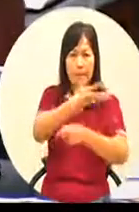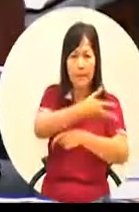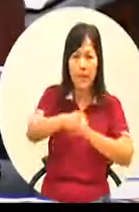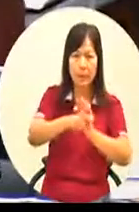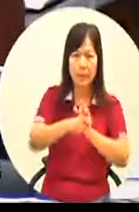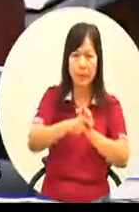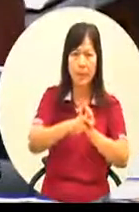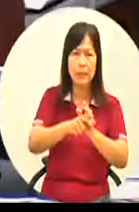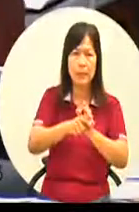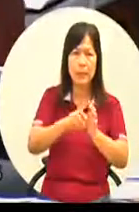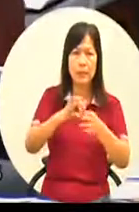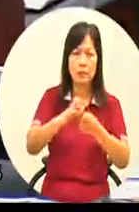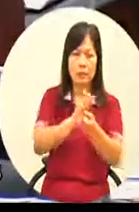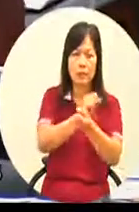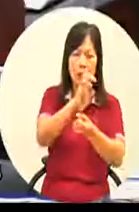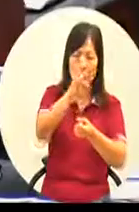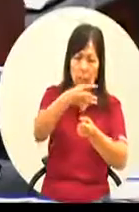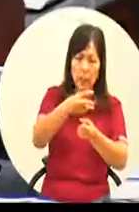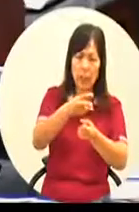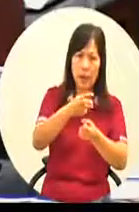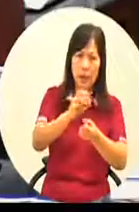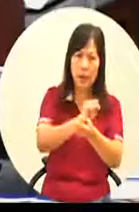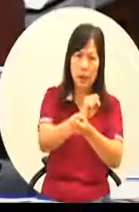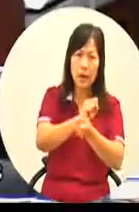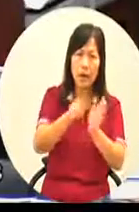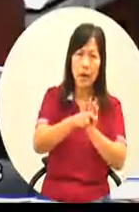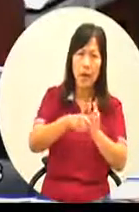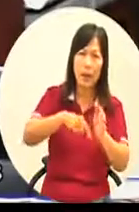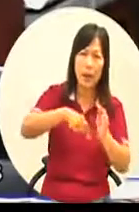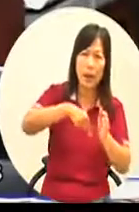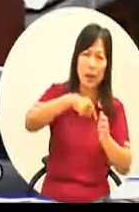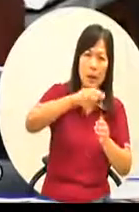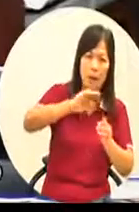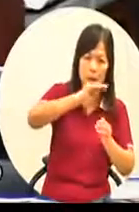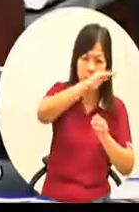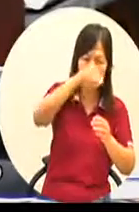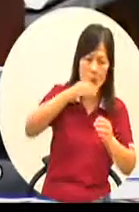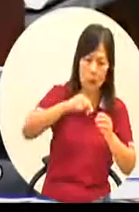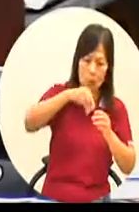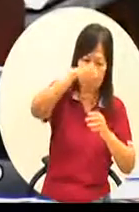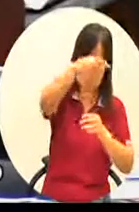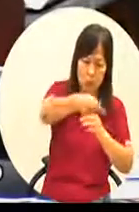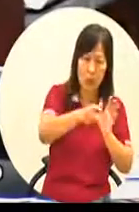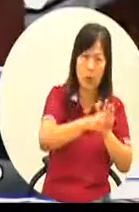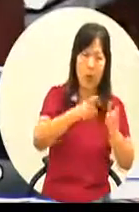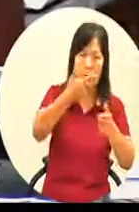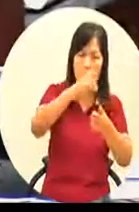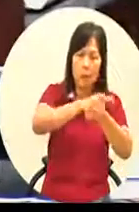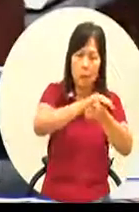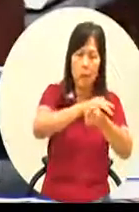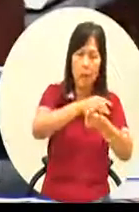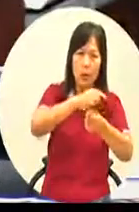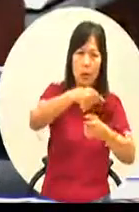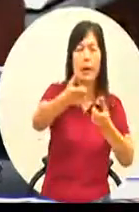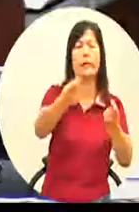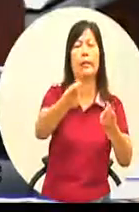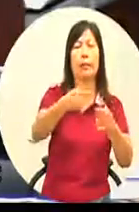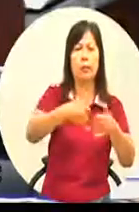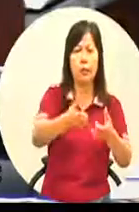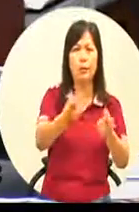坑啊，就是按山啊，要经过迄粒山，要六股，迄条嘛通仙